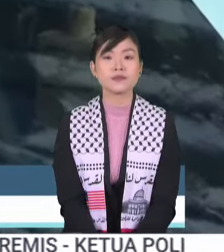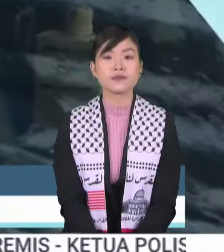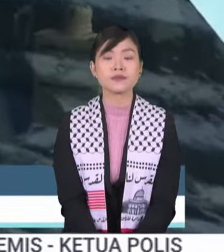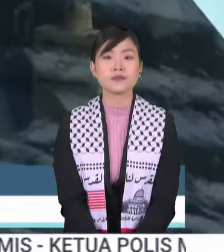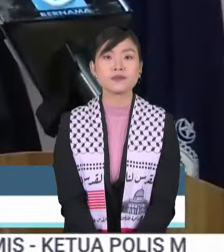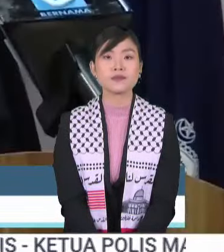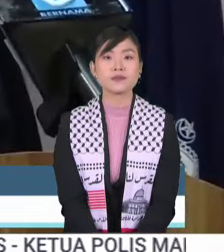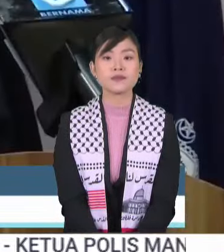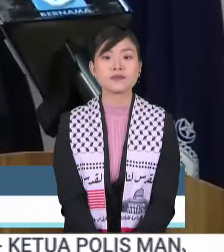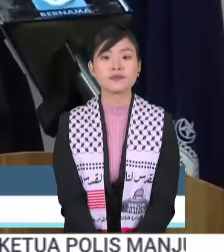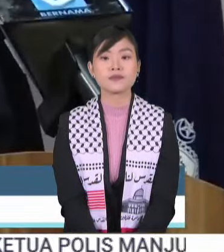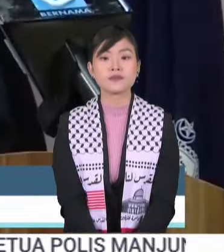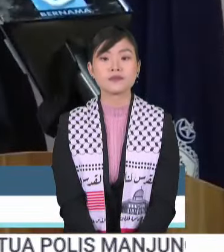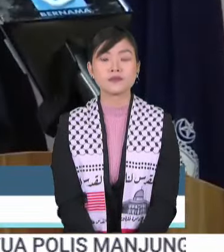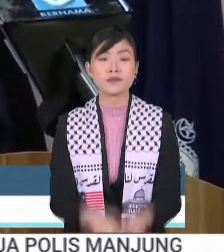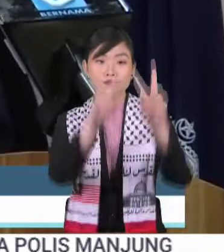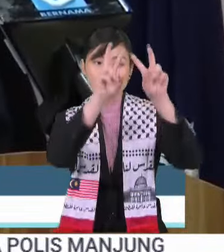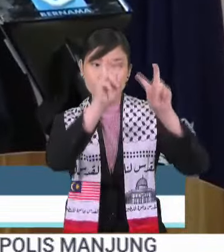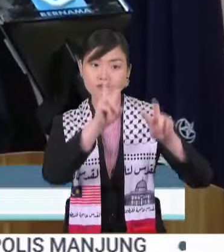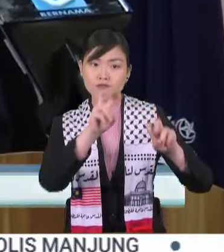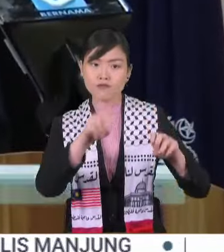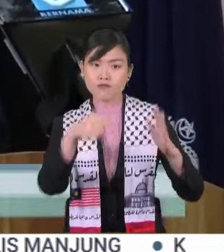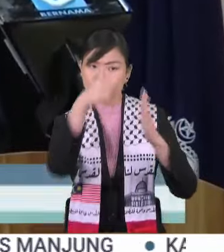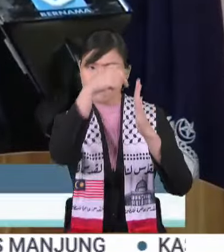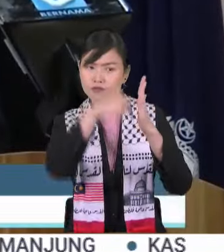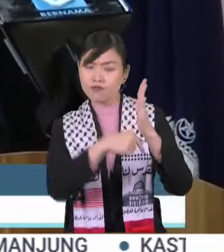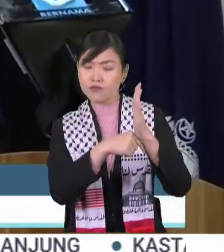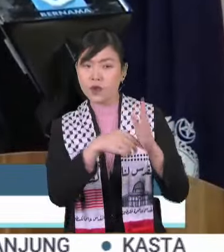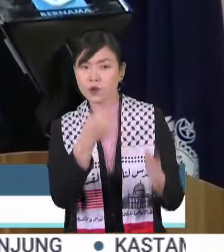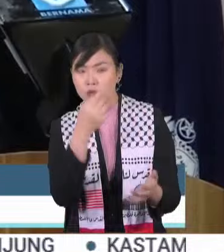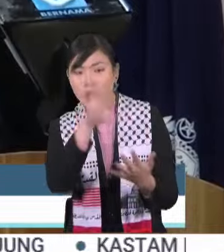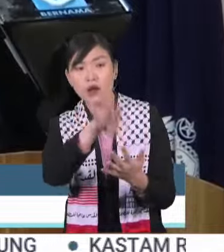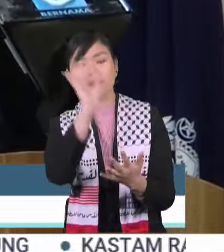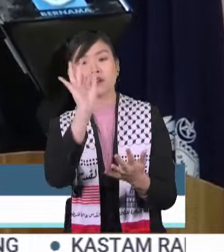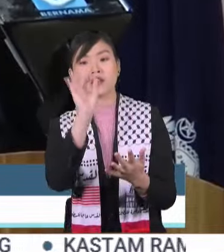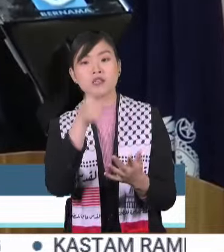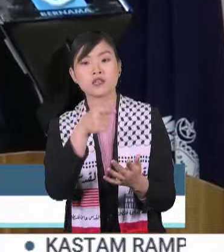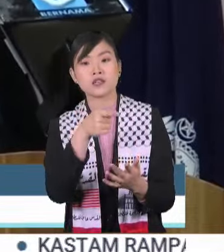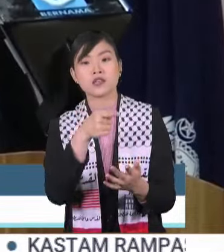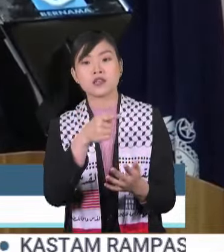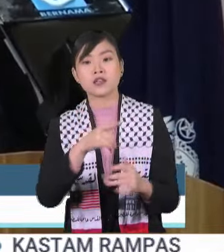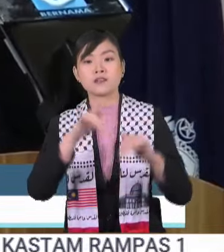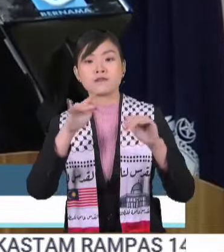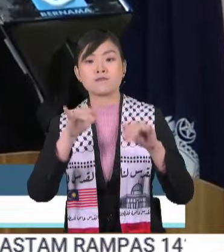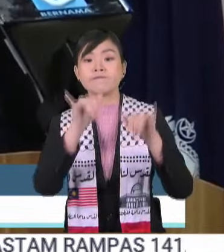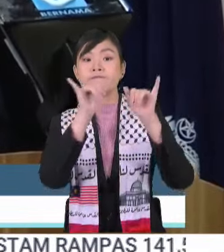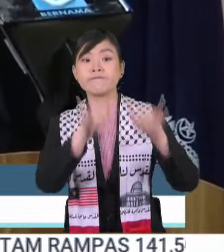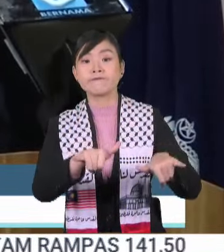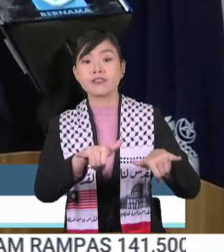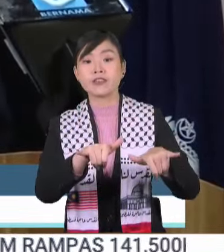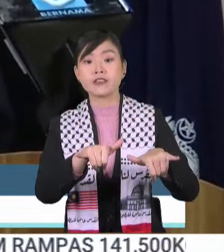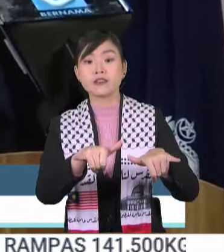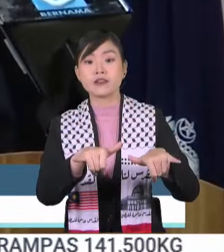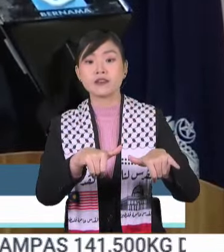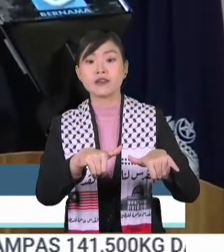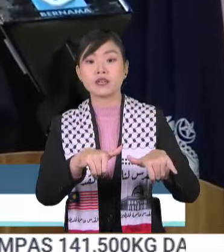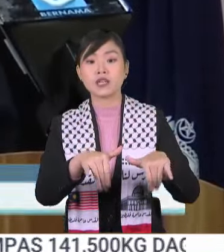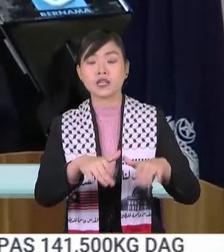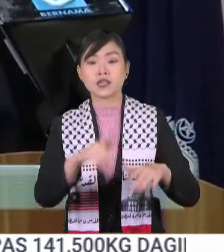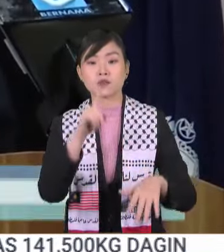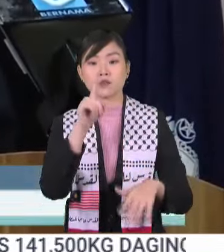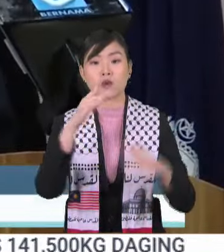Kian dengan siasatan lanjut dibuat dapati beliau mereka ini menginap di